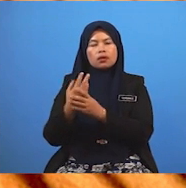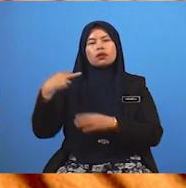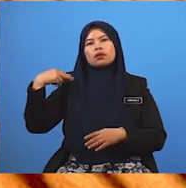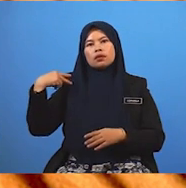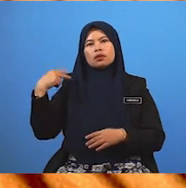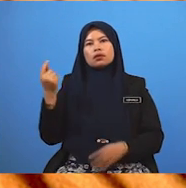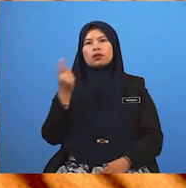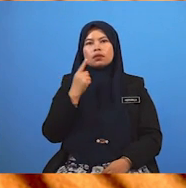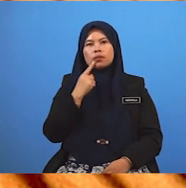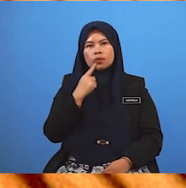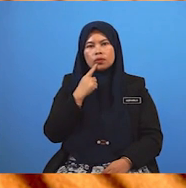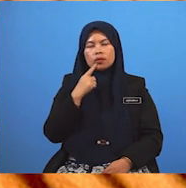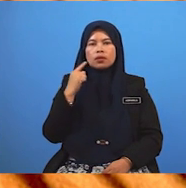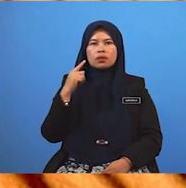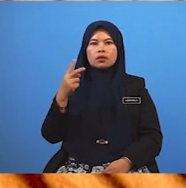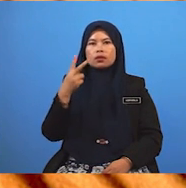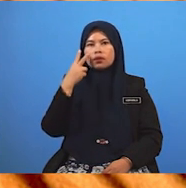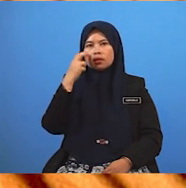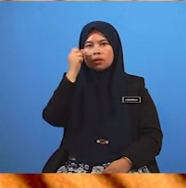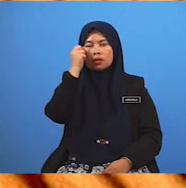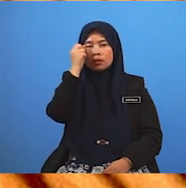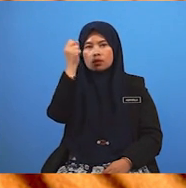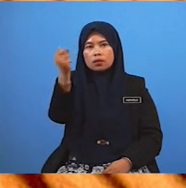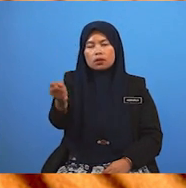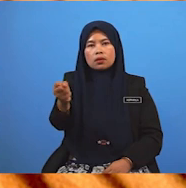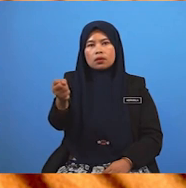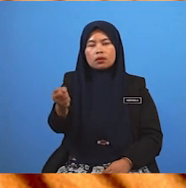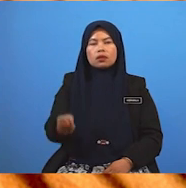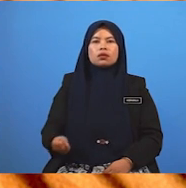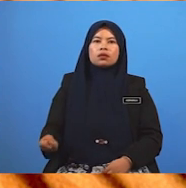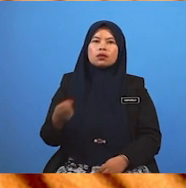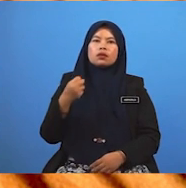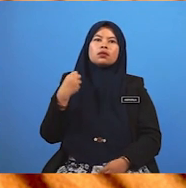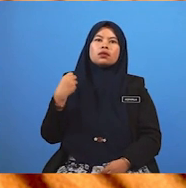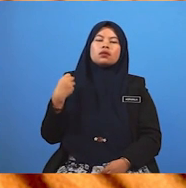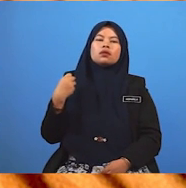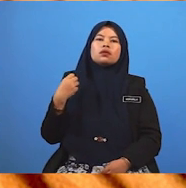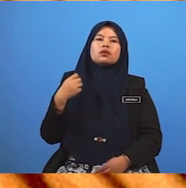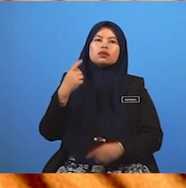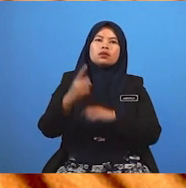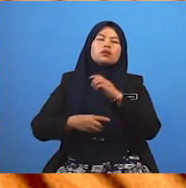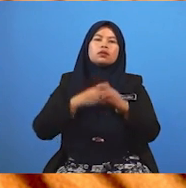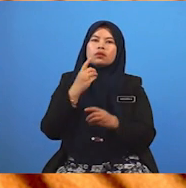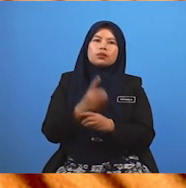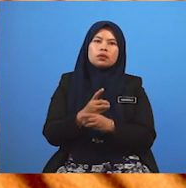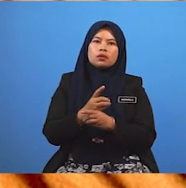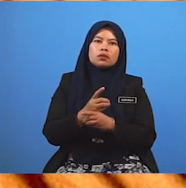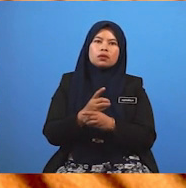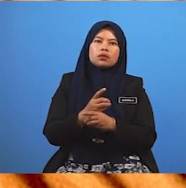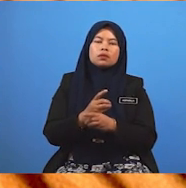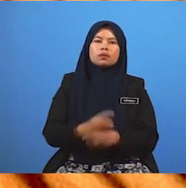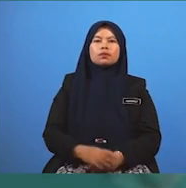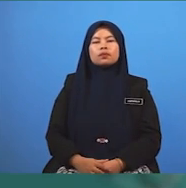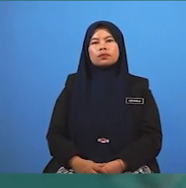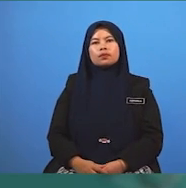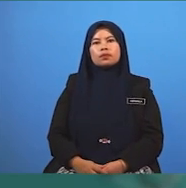di atas perbuatan tuannya semasa di dunia. Seperti dinyatakan dalam surah Yasin ayat